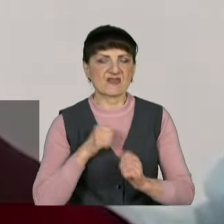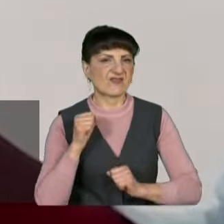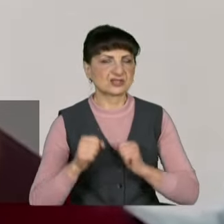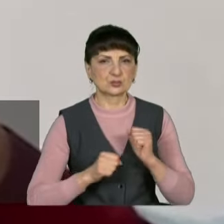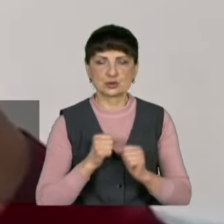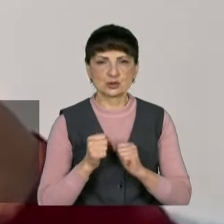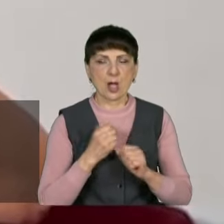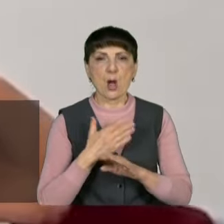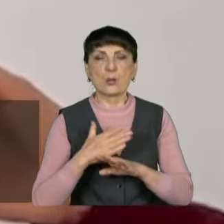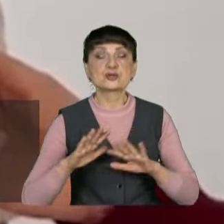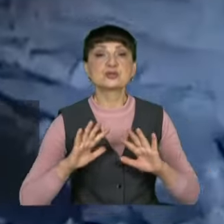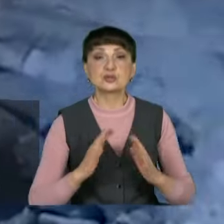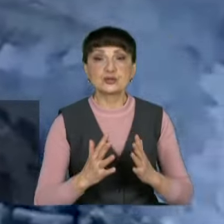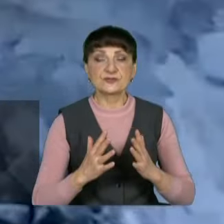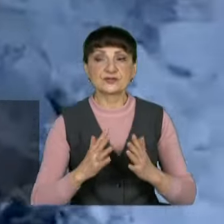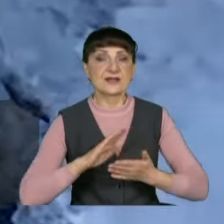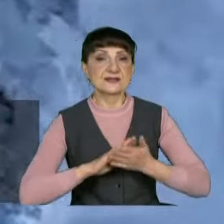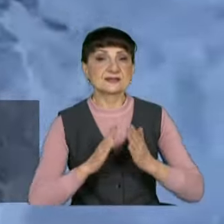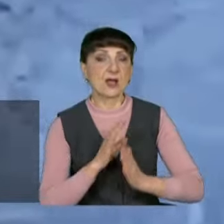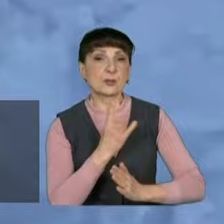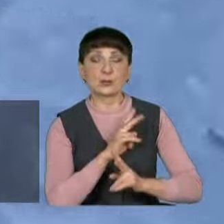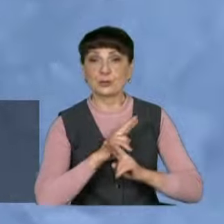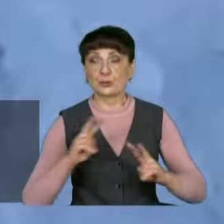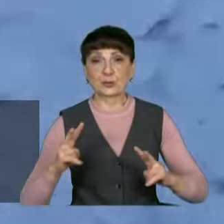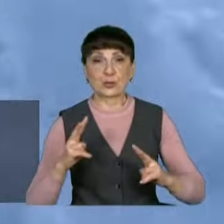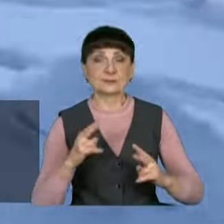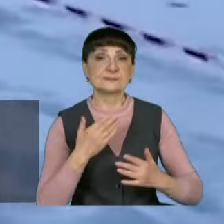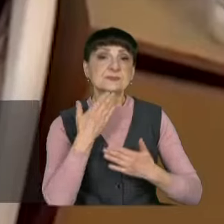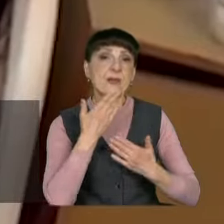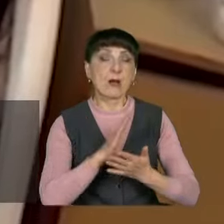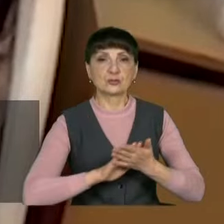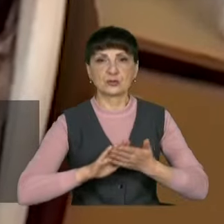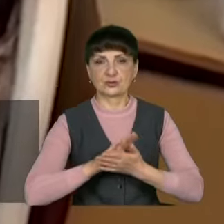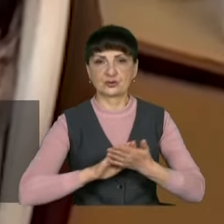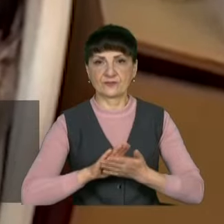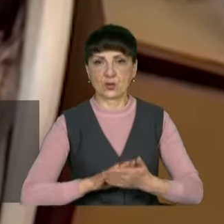что после случившегося состоянием ребенка никто не поинтересовался.